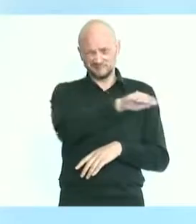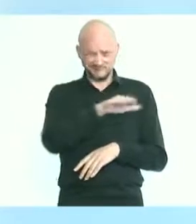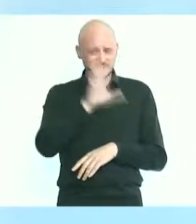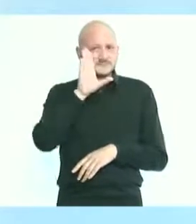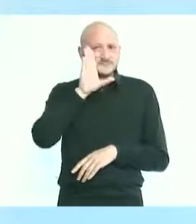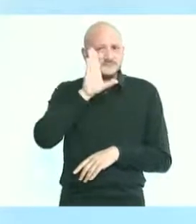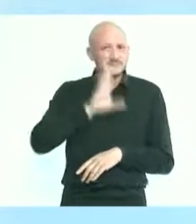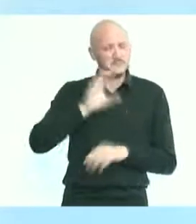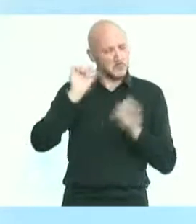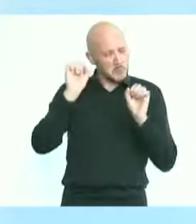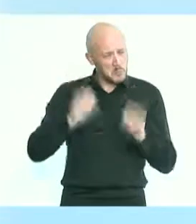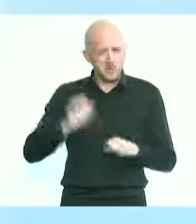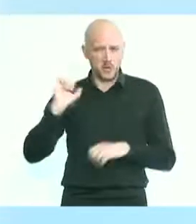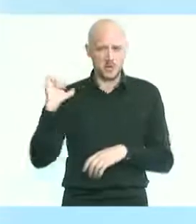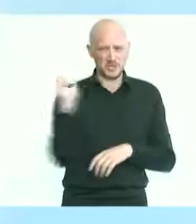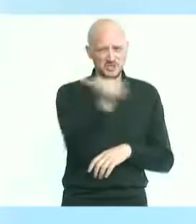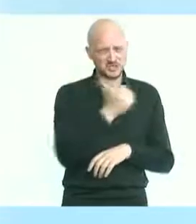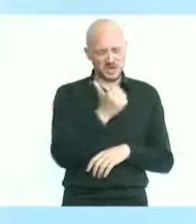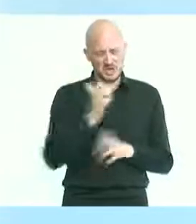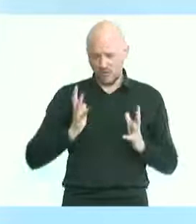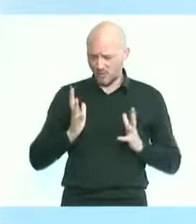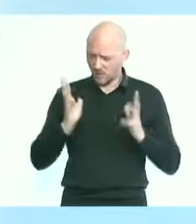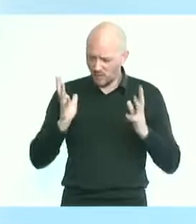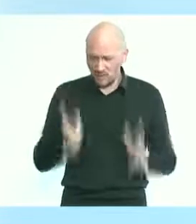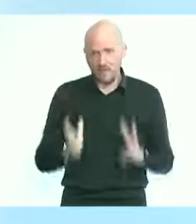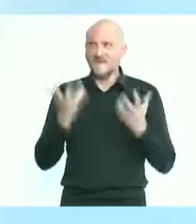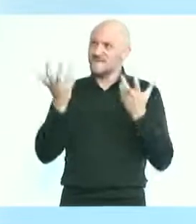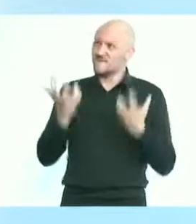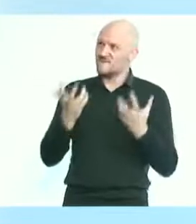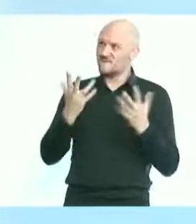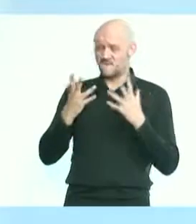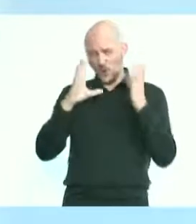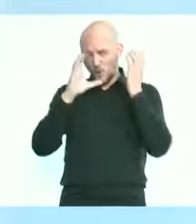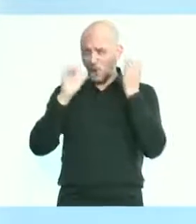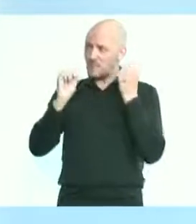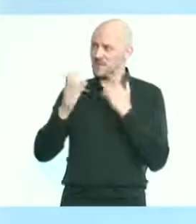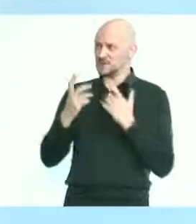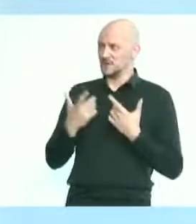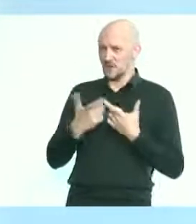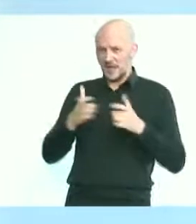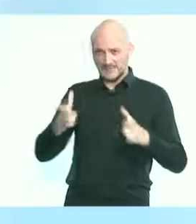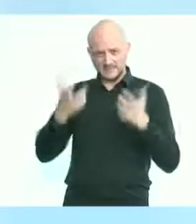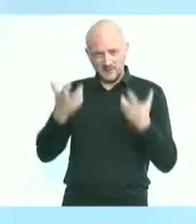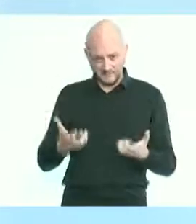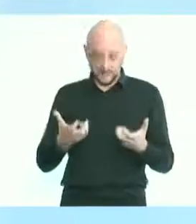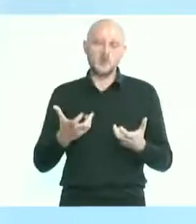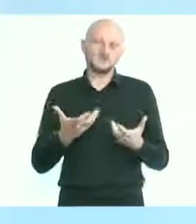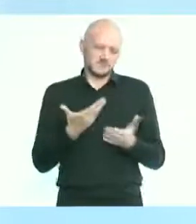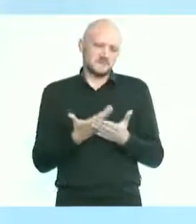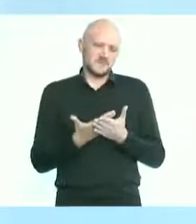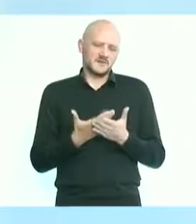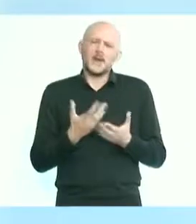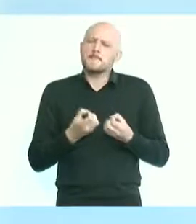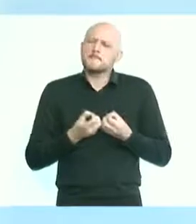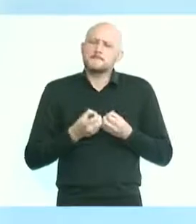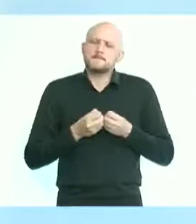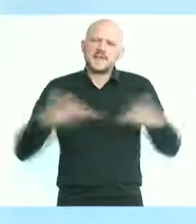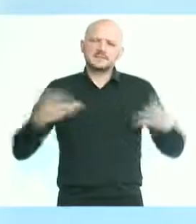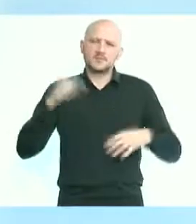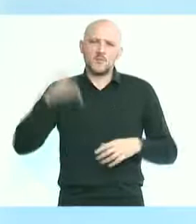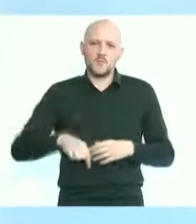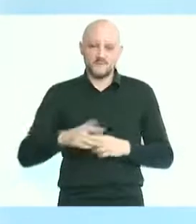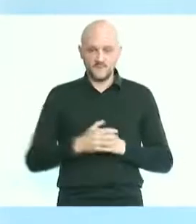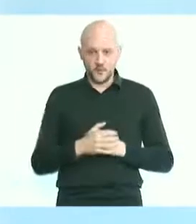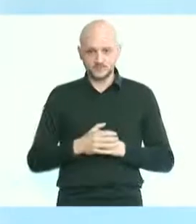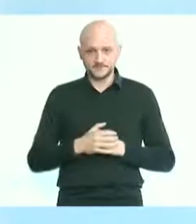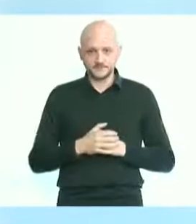aider à affiner leurs projets professionnels, mais nos jeunes ambassadrices pourront nous en parler. C'est une mission de lien social, intergénérationnel,